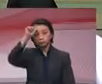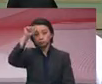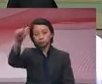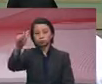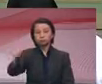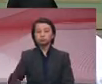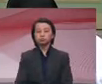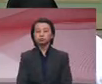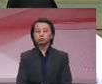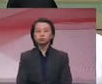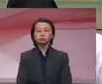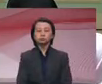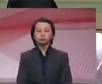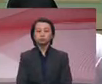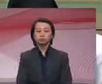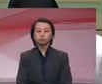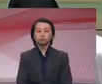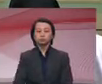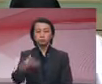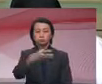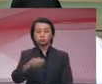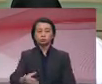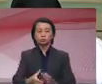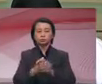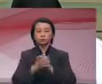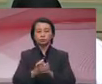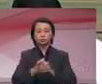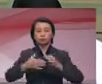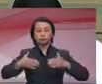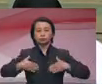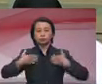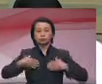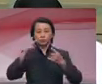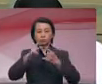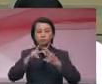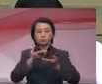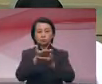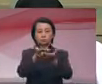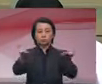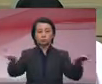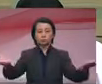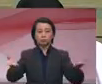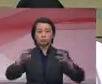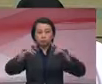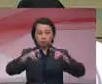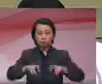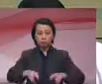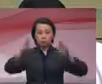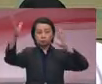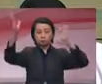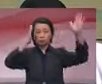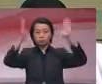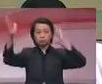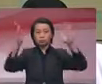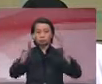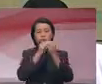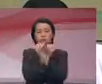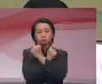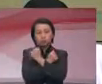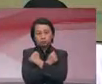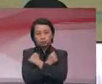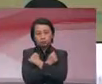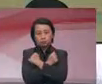Assalamualaikum warahmatullahi wabarakatuh dan salam sejahtera kepada seluruh rakyat Malaysia yang dikasihi